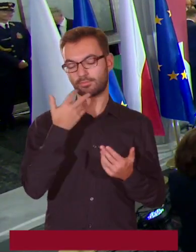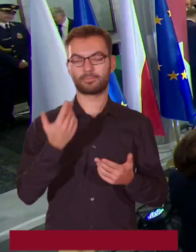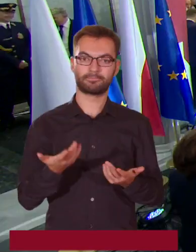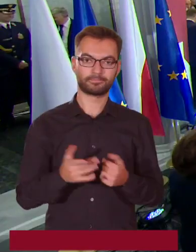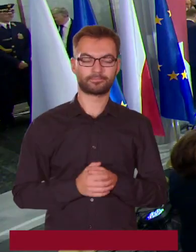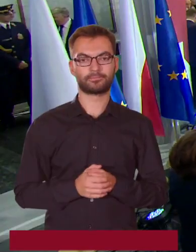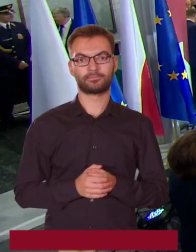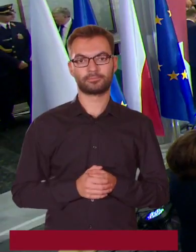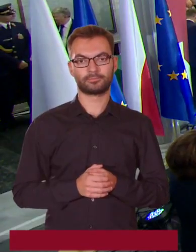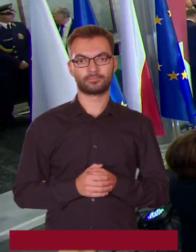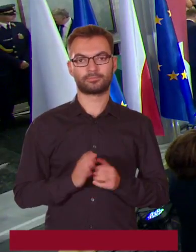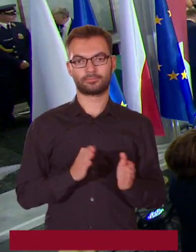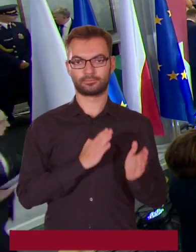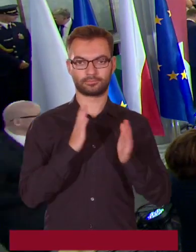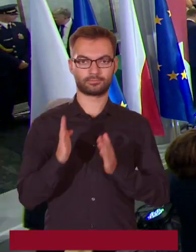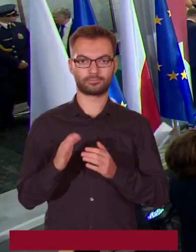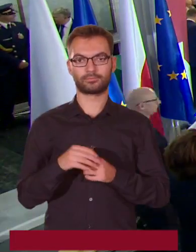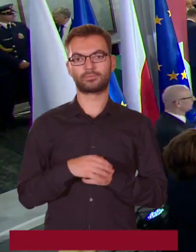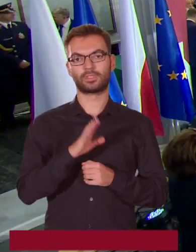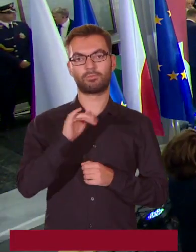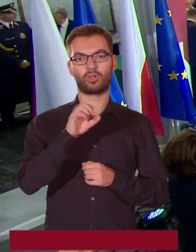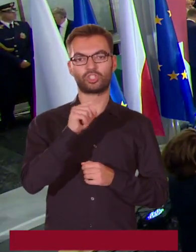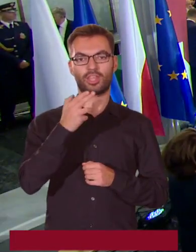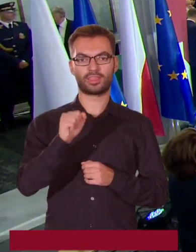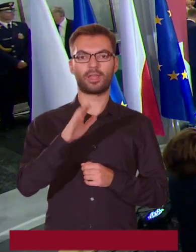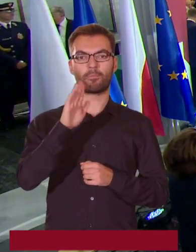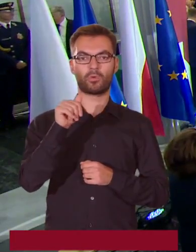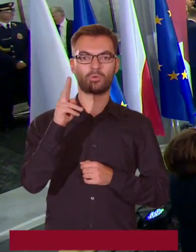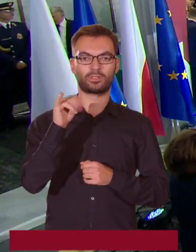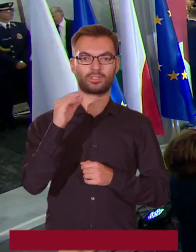Prosimy panią Bożennę Bukiewicz.